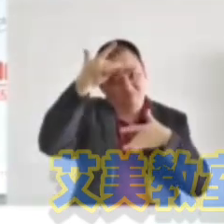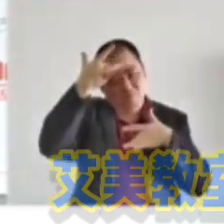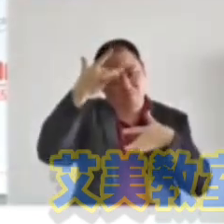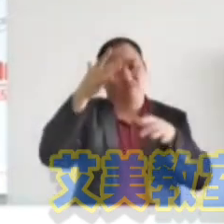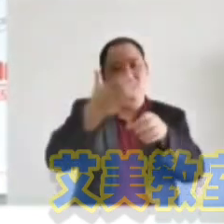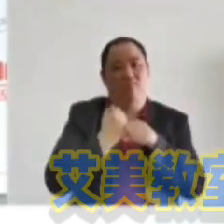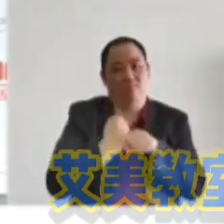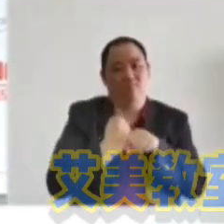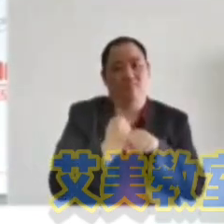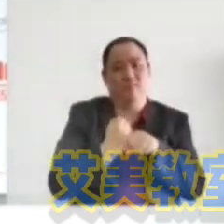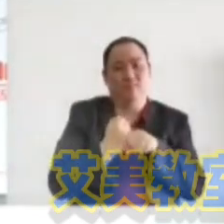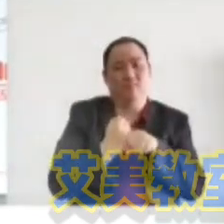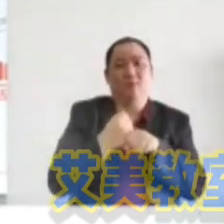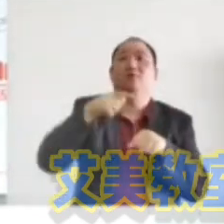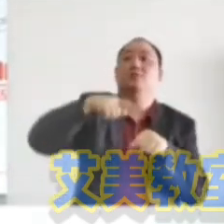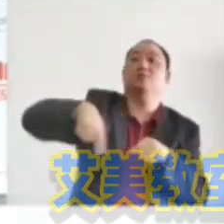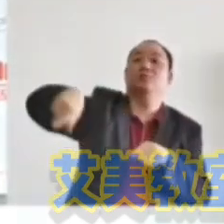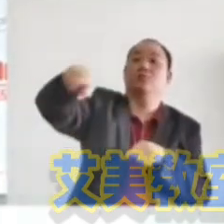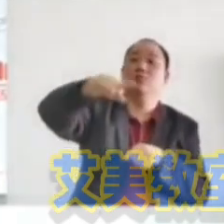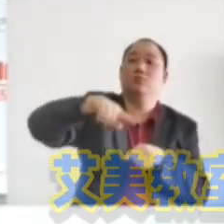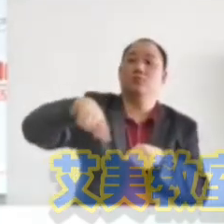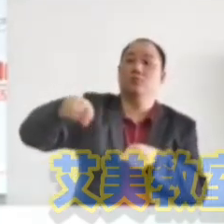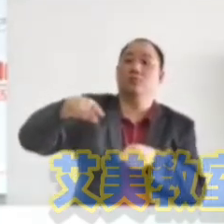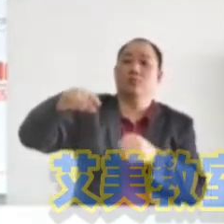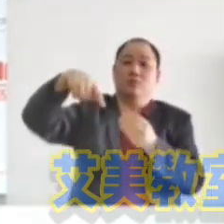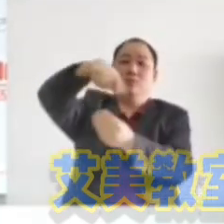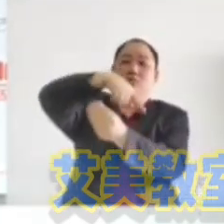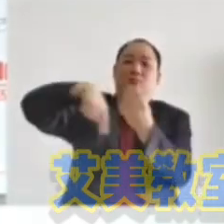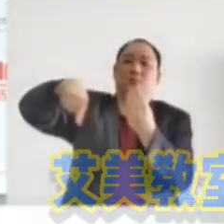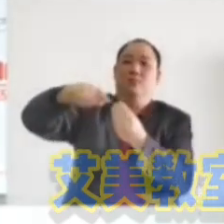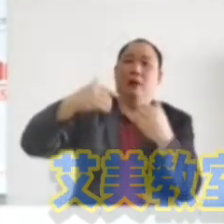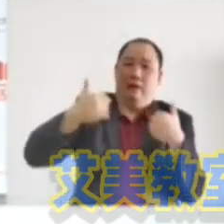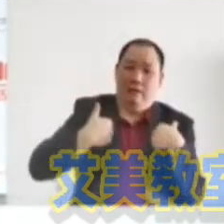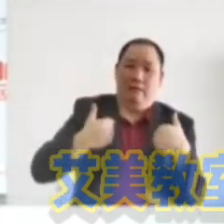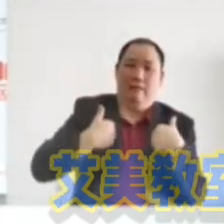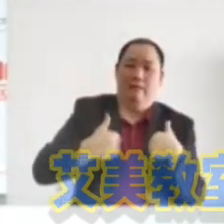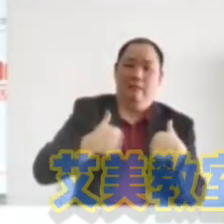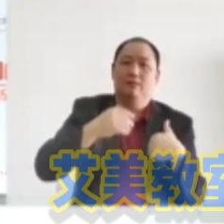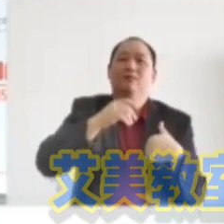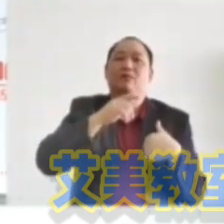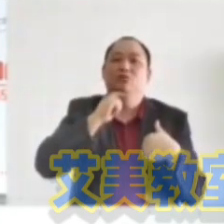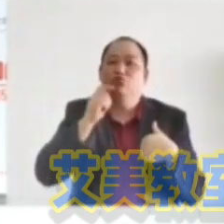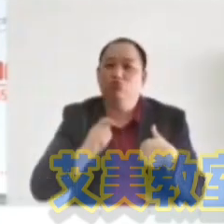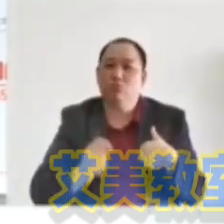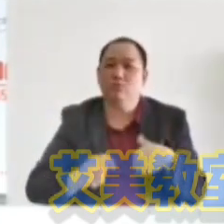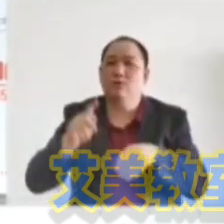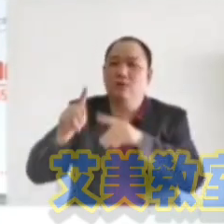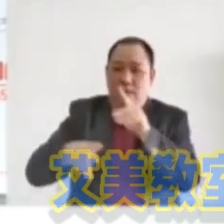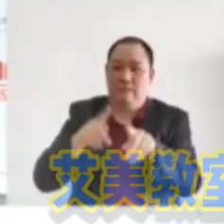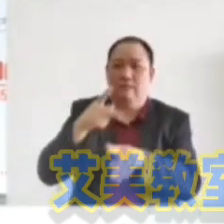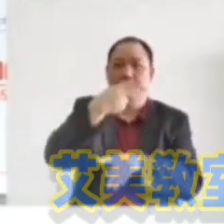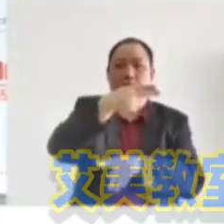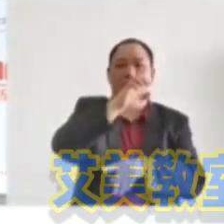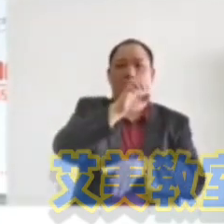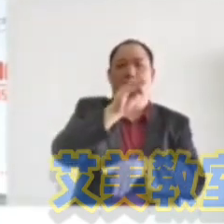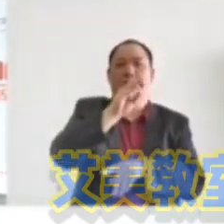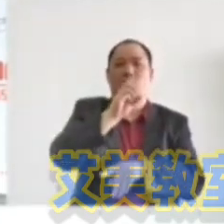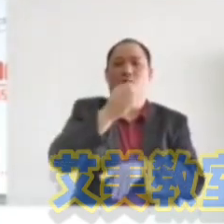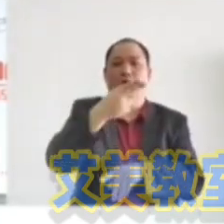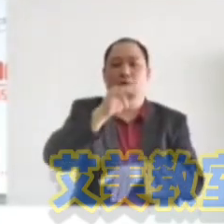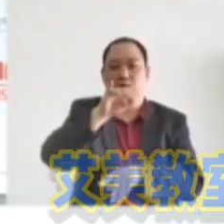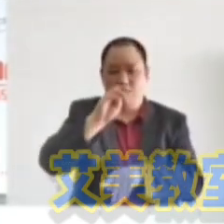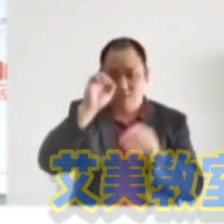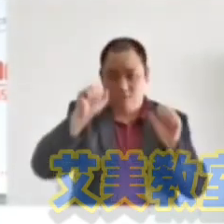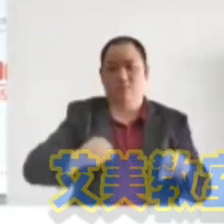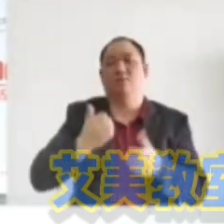液循环到更流通。所以如果你身边哦有长辈是时常腰酸背痛的人啊，这个